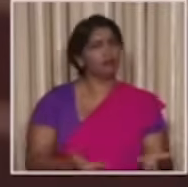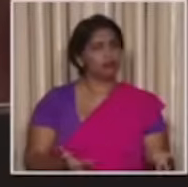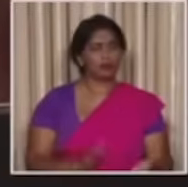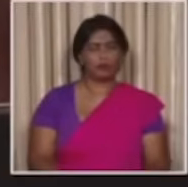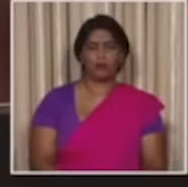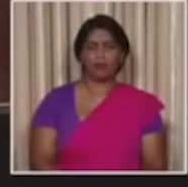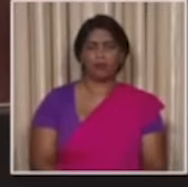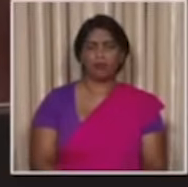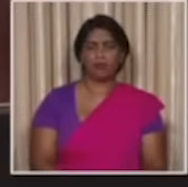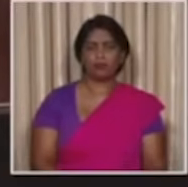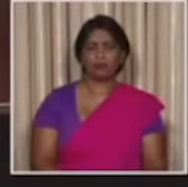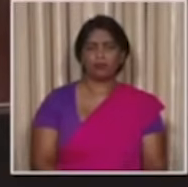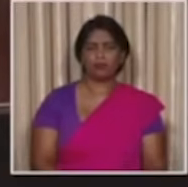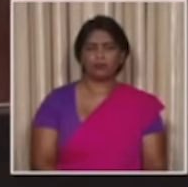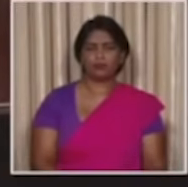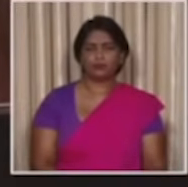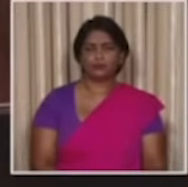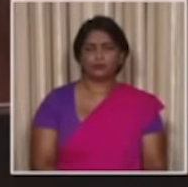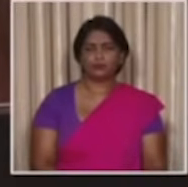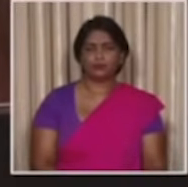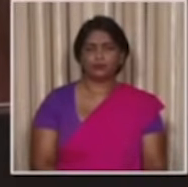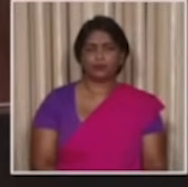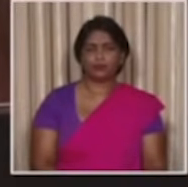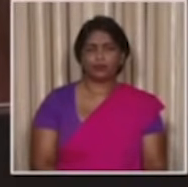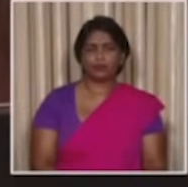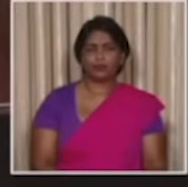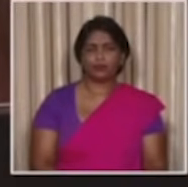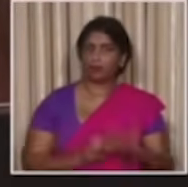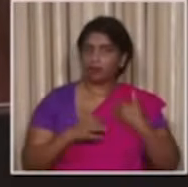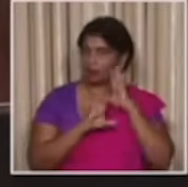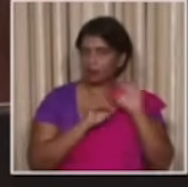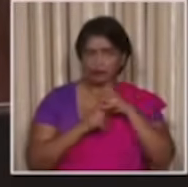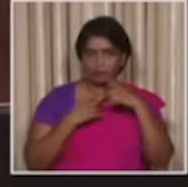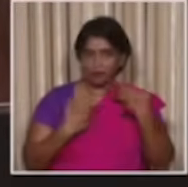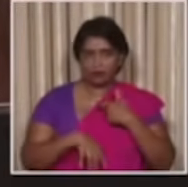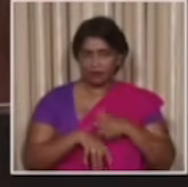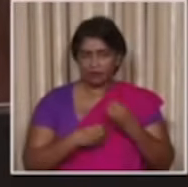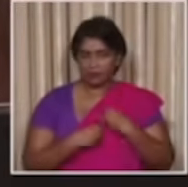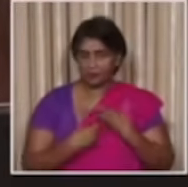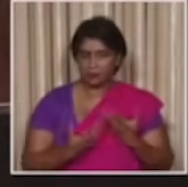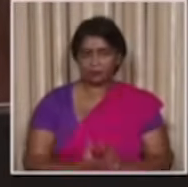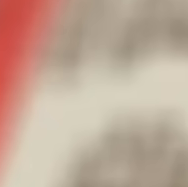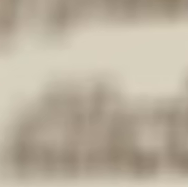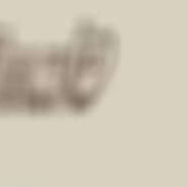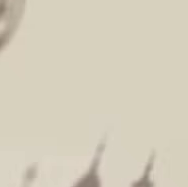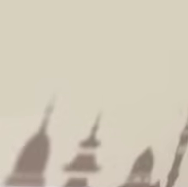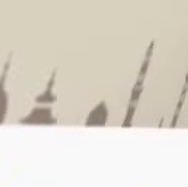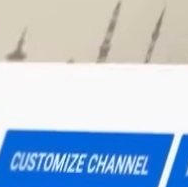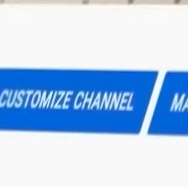හරි. ඔව් කොහොම ඉස්සුති. දැන් ඔබතුමාලා මට අවස්ථාව දෙන්නේ නැද්ද මේකට ප්‍රකාශයක් කරලා ඉවරයක් කරන්න?